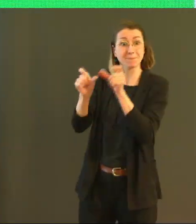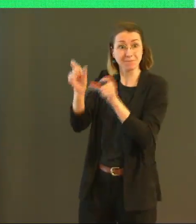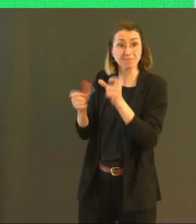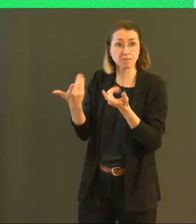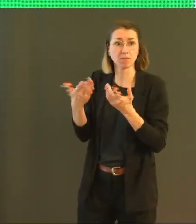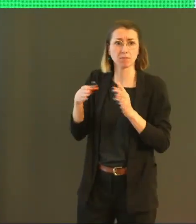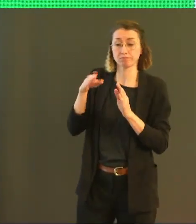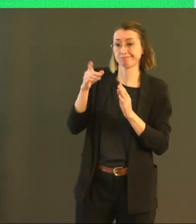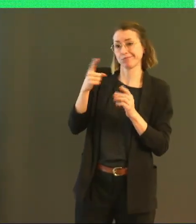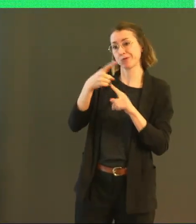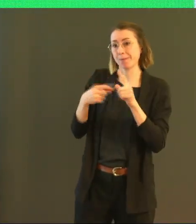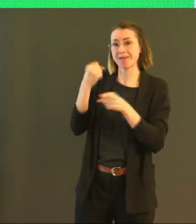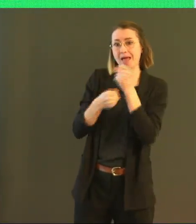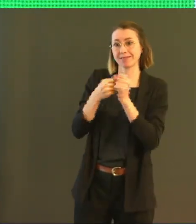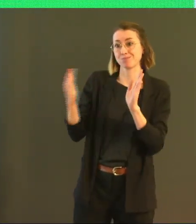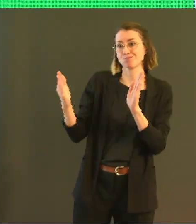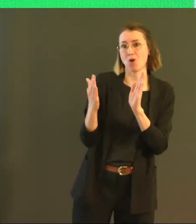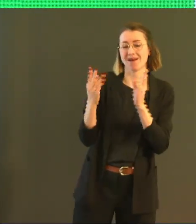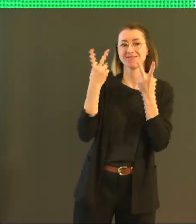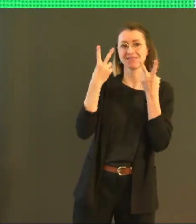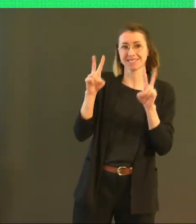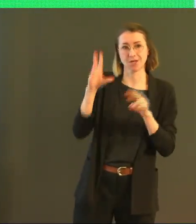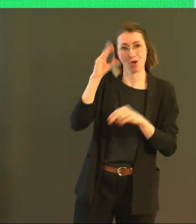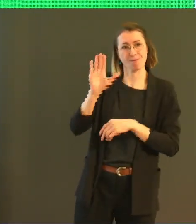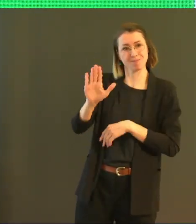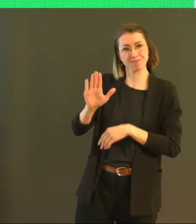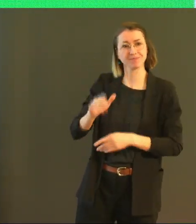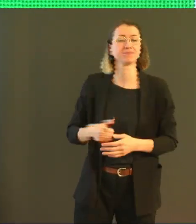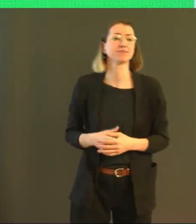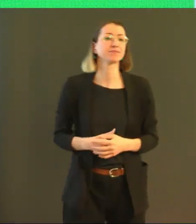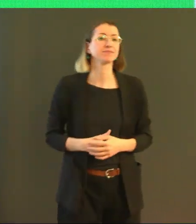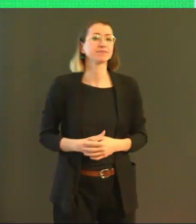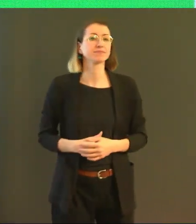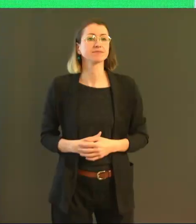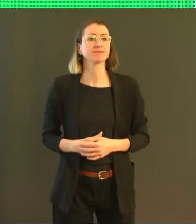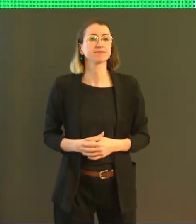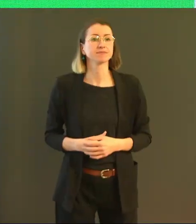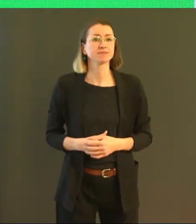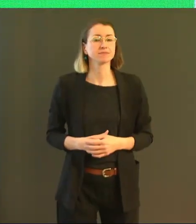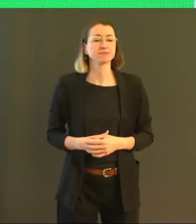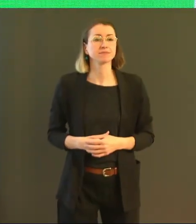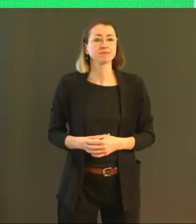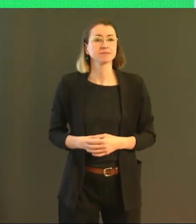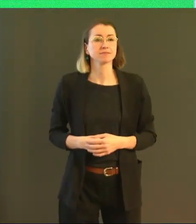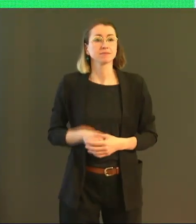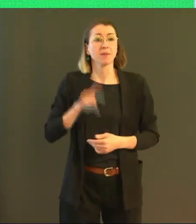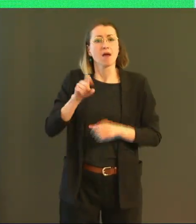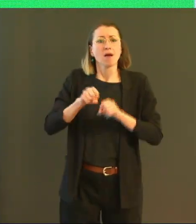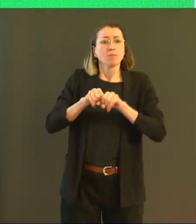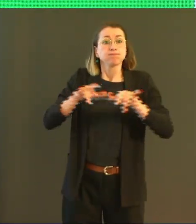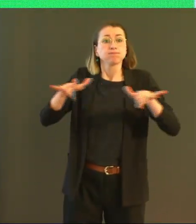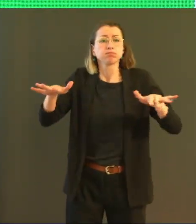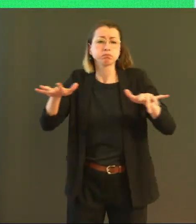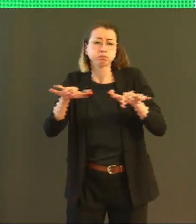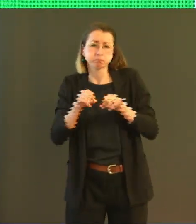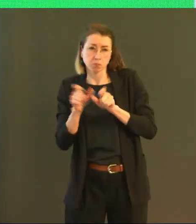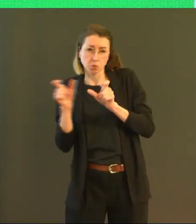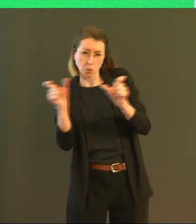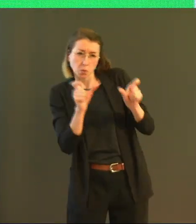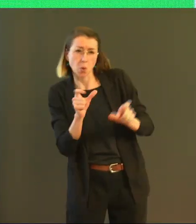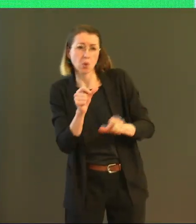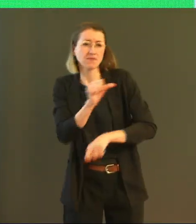bien ce que ceci ne va pas changer à partir du moment l'épidémie va disparaître qu'elles soient contenues par le vaccin ou d'une